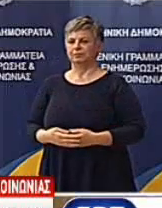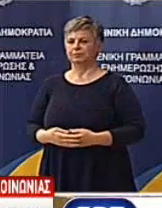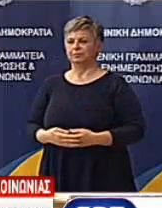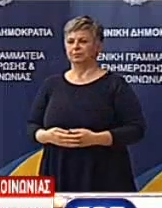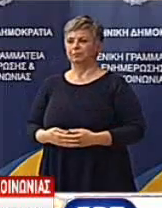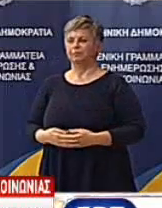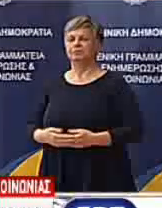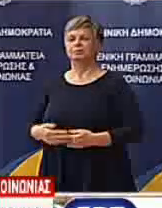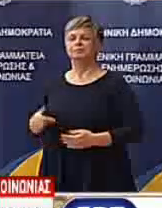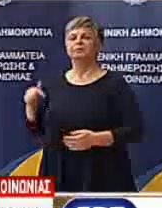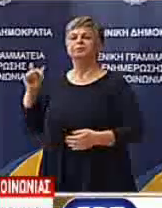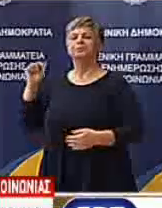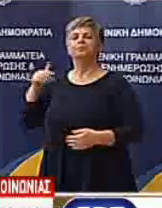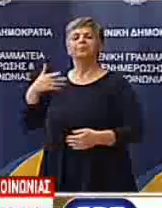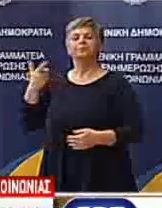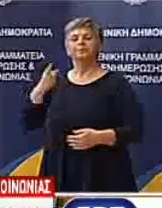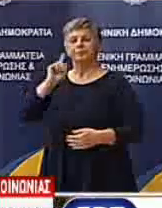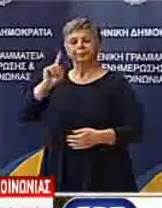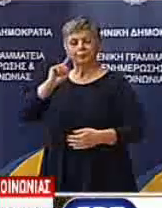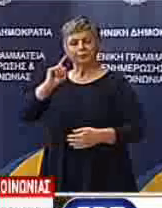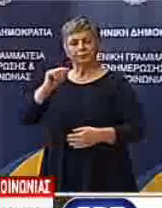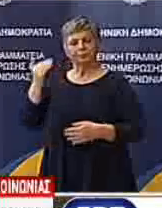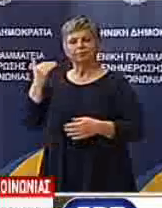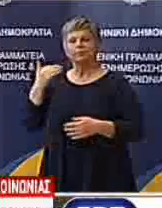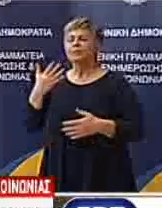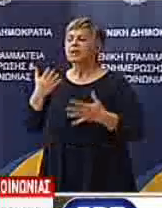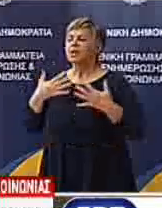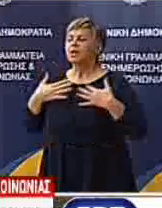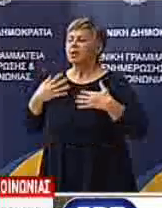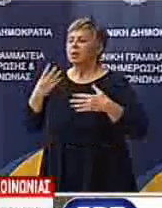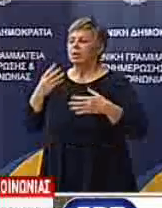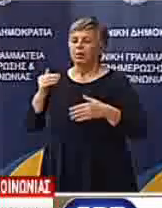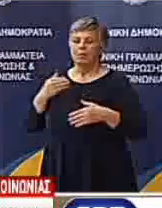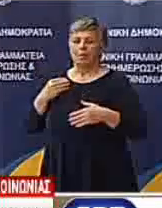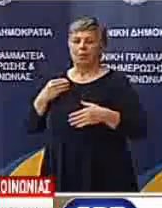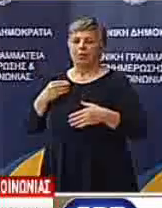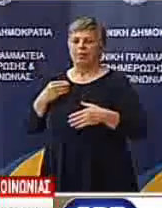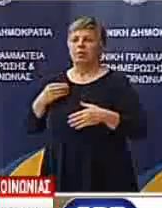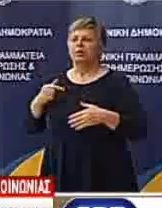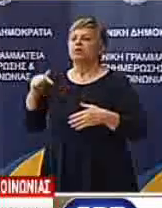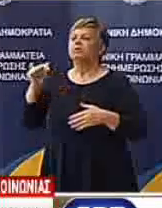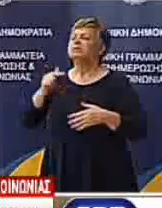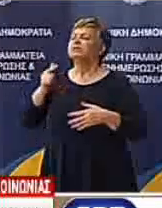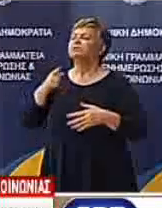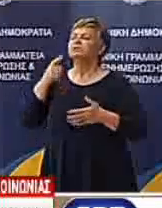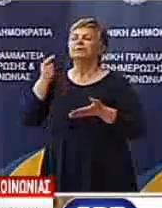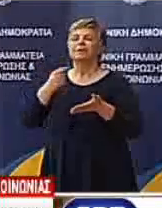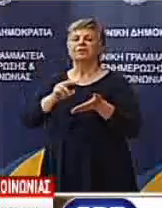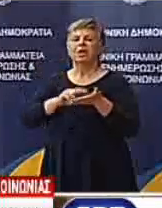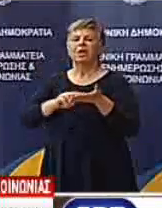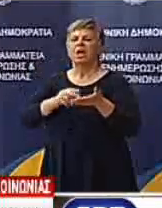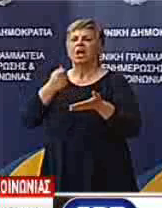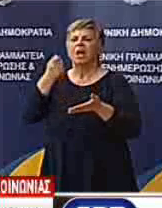Γκαντώνα από το Κόντρα. Ήθελα να ρωτήσω, κυρία Εκπρόσωπε, εάν υπάρχει η απέτηση ή η παρένεση των δανειστών των ασφαλιστικών να ψηφιστεί και από